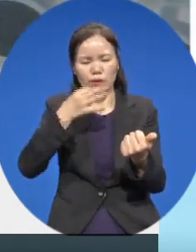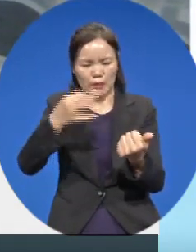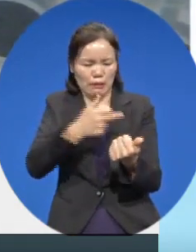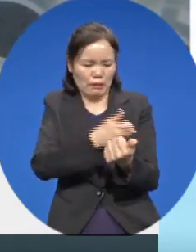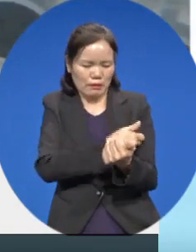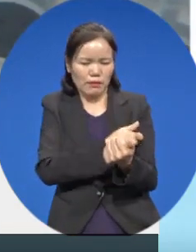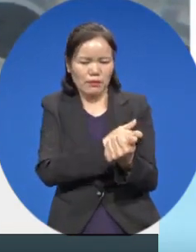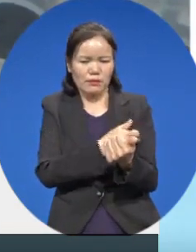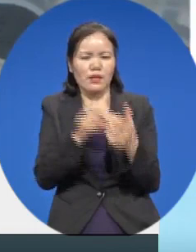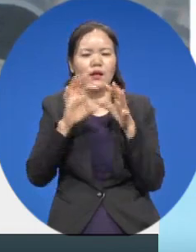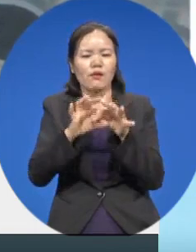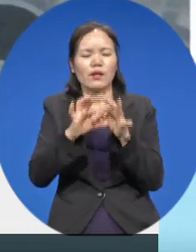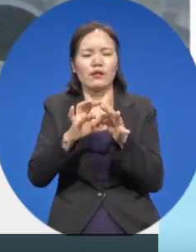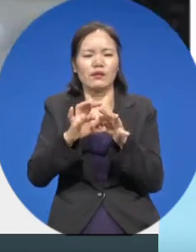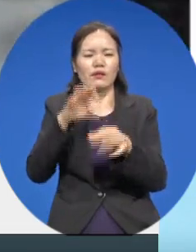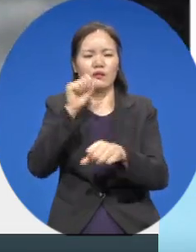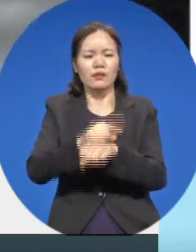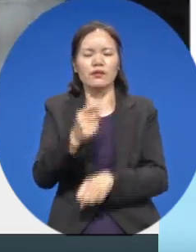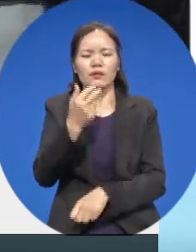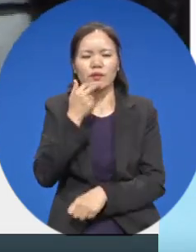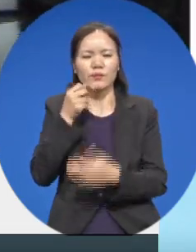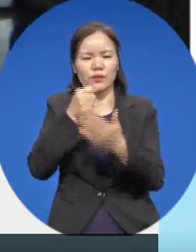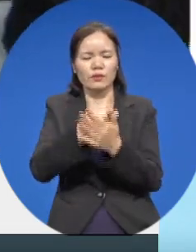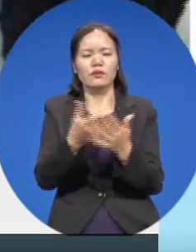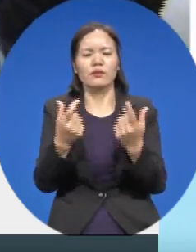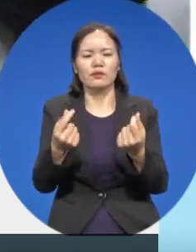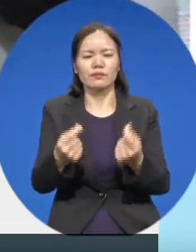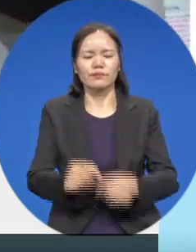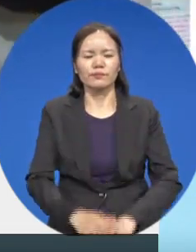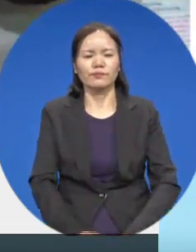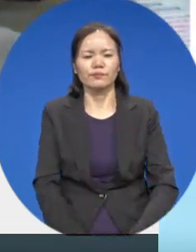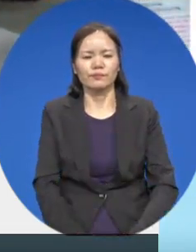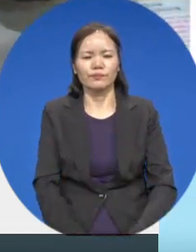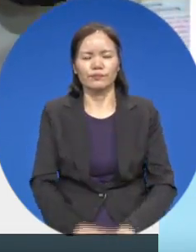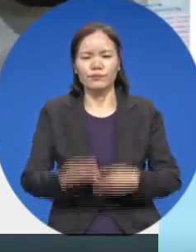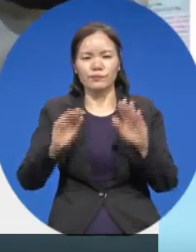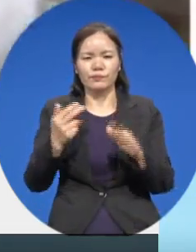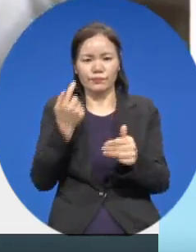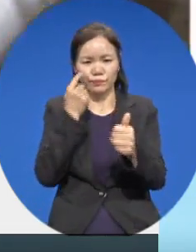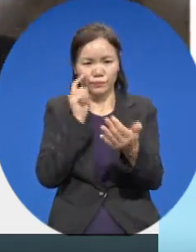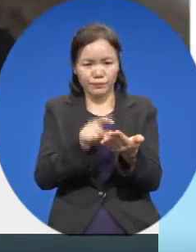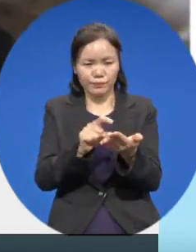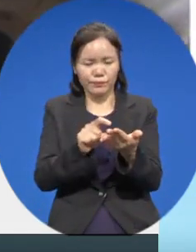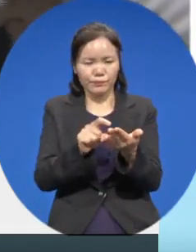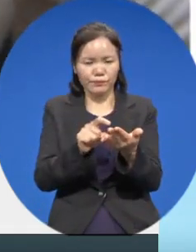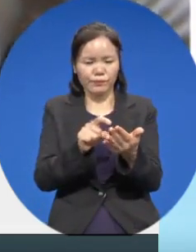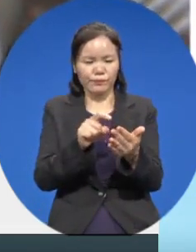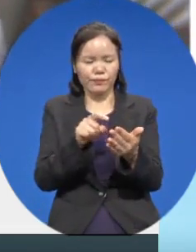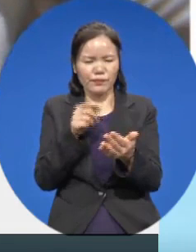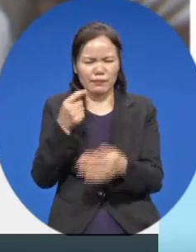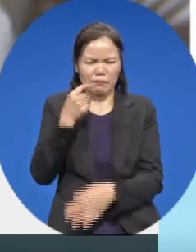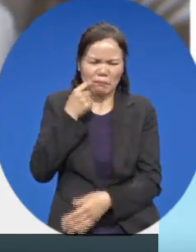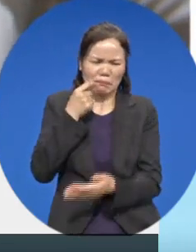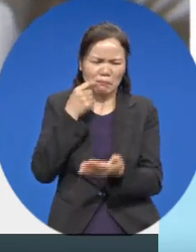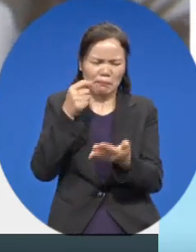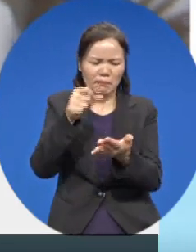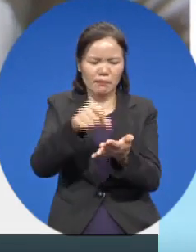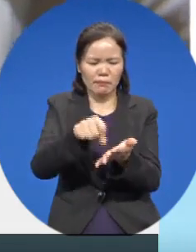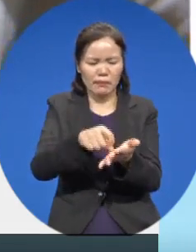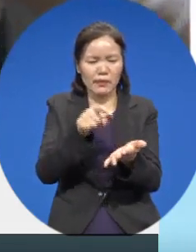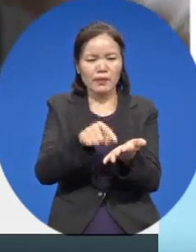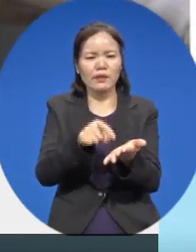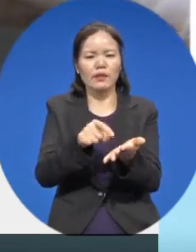없다 라고 이제 결론을 내린 같습니다 그래서 이번에 이제 검출된 이 아질산나트륨 위 아직 사념이